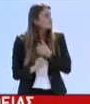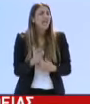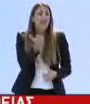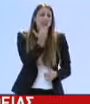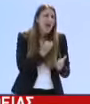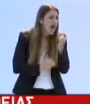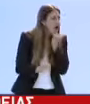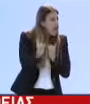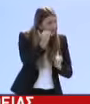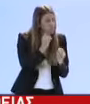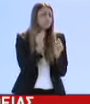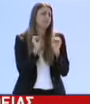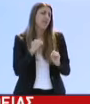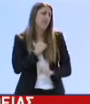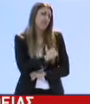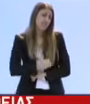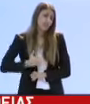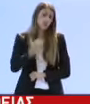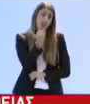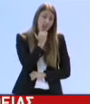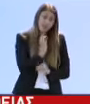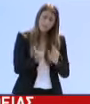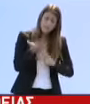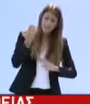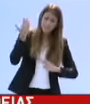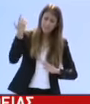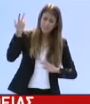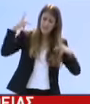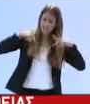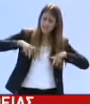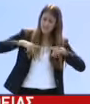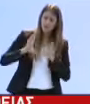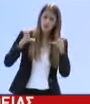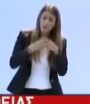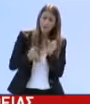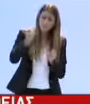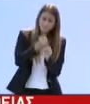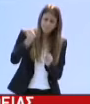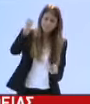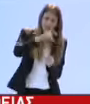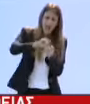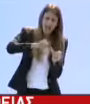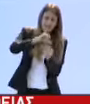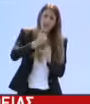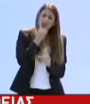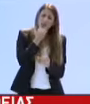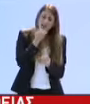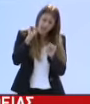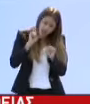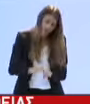Λάθη, δυστυχώς, όλων των προηγούμενων κομμάτων και κυβερνήσεων επί σειρά ετών, όπως για